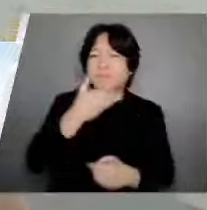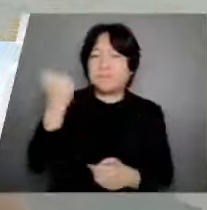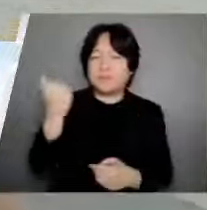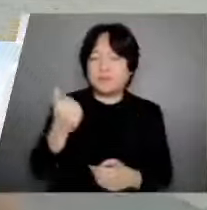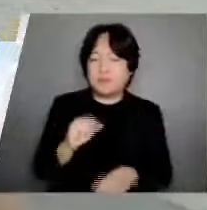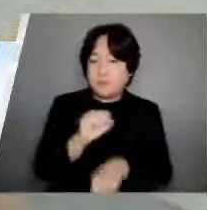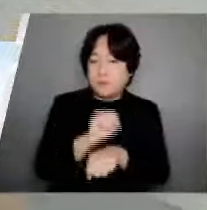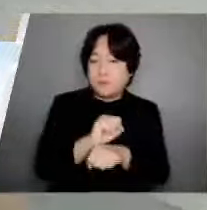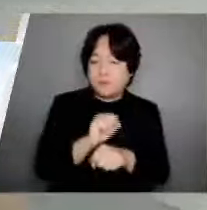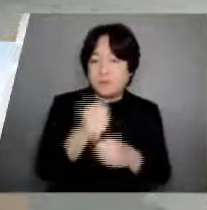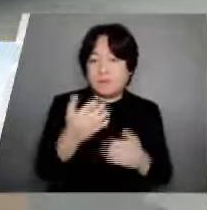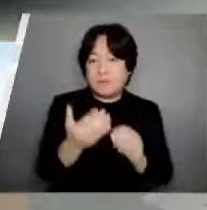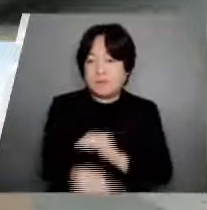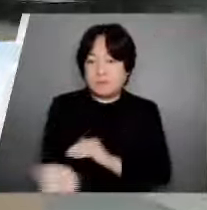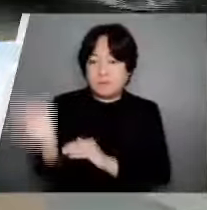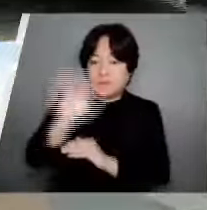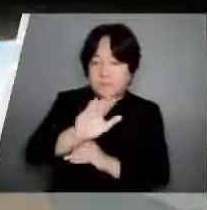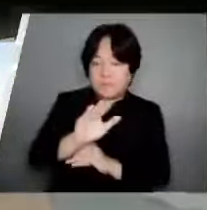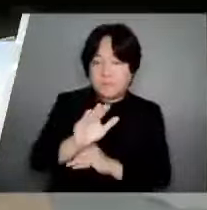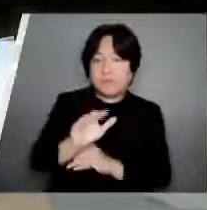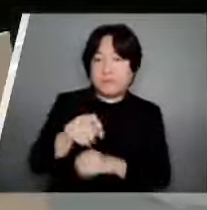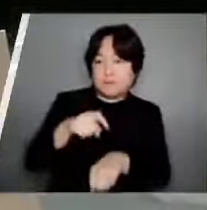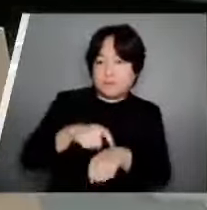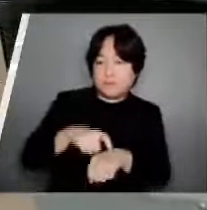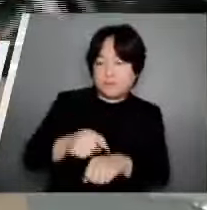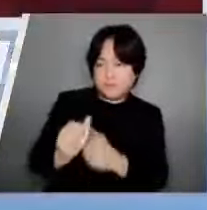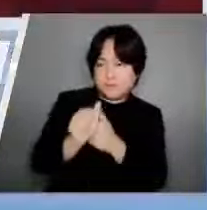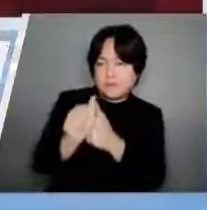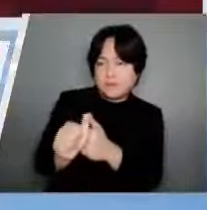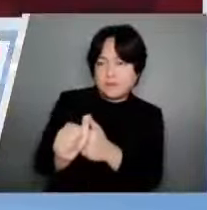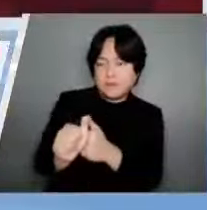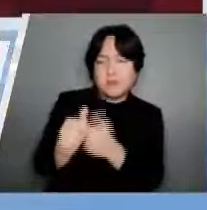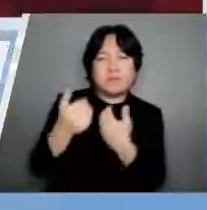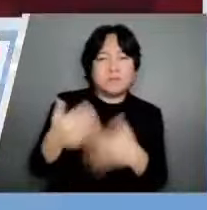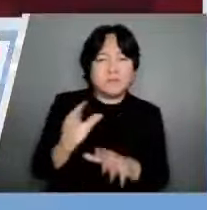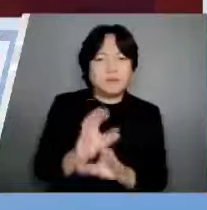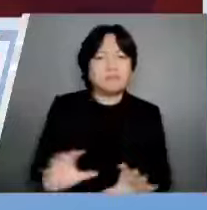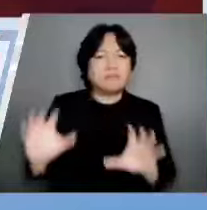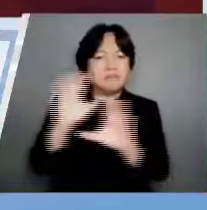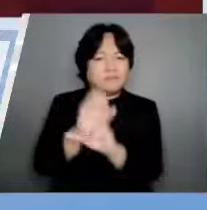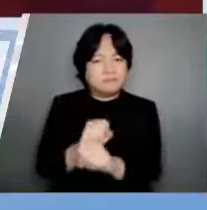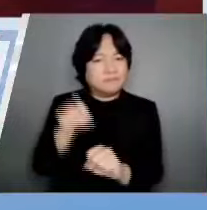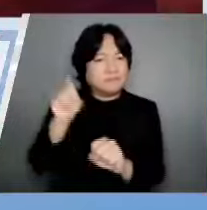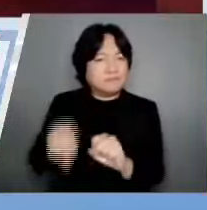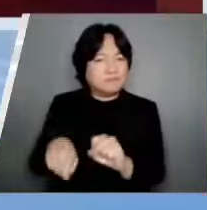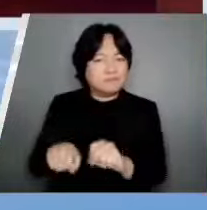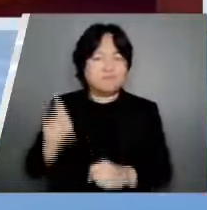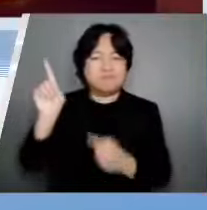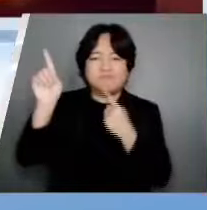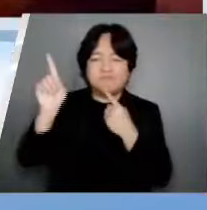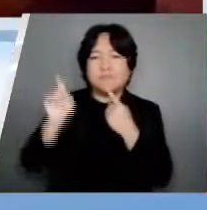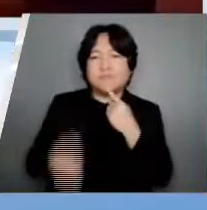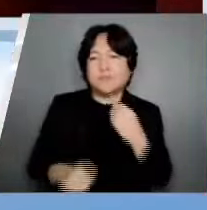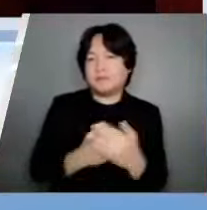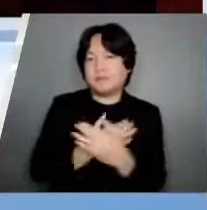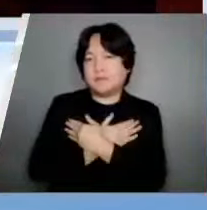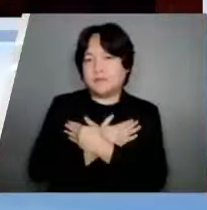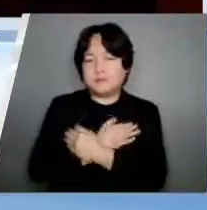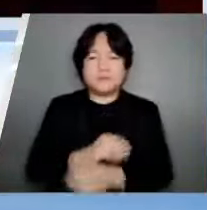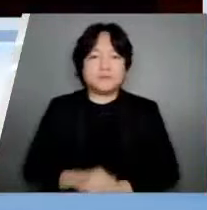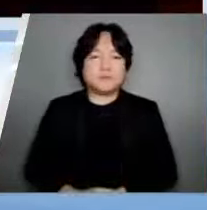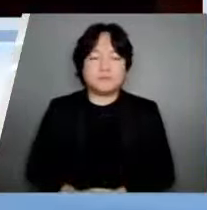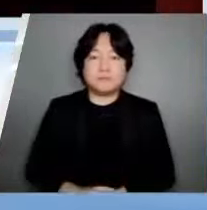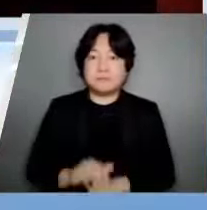niyang empleyado sa trabaho. Po, siyempre, oras na ng pahinga yun, di ba? Dapat pahinga din ang utak. Kamakailan sa